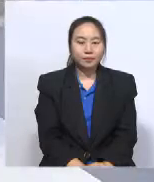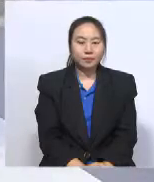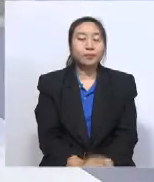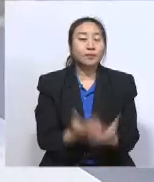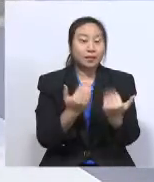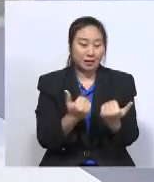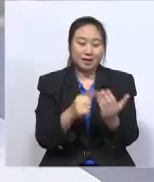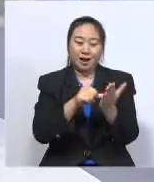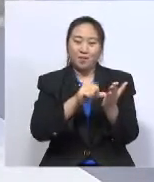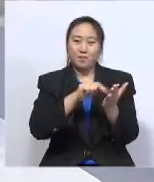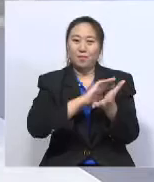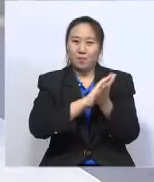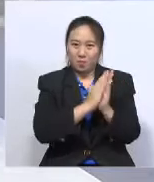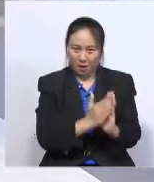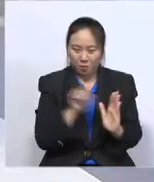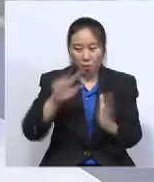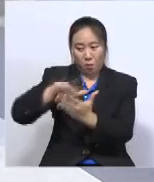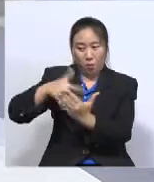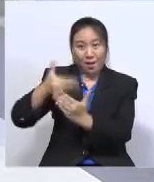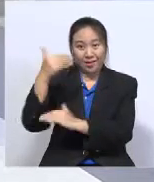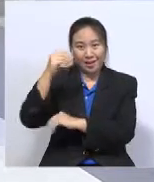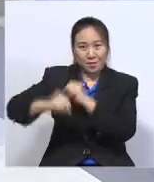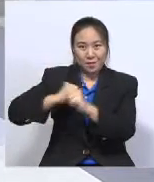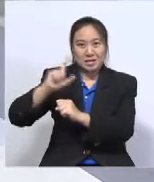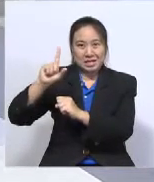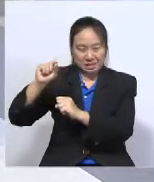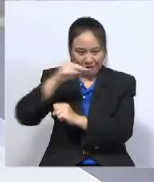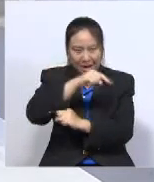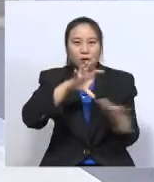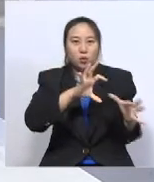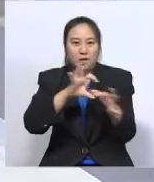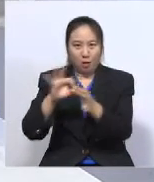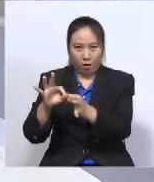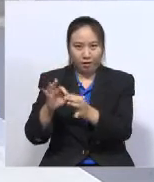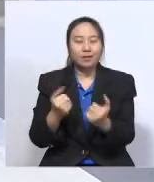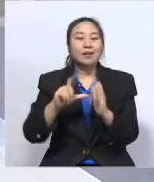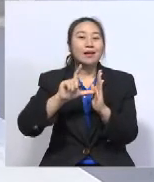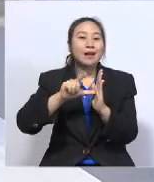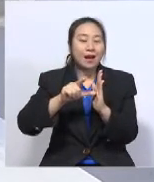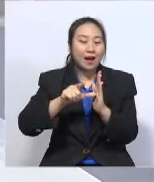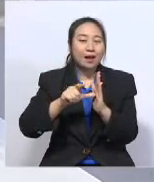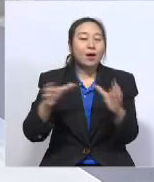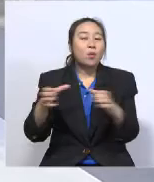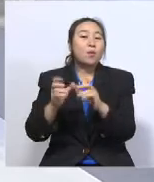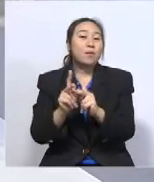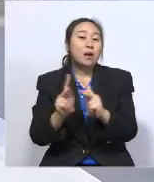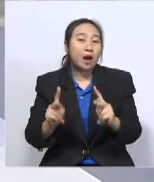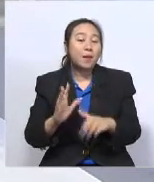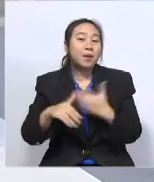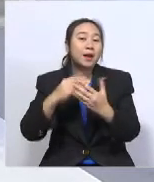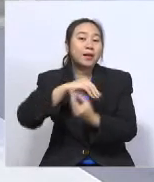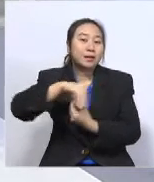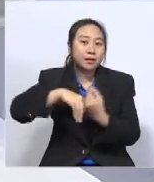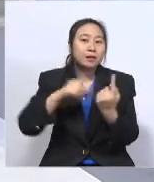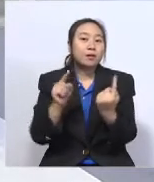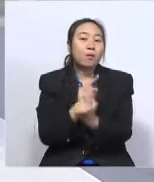และการปฏิรูปนี้ต้องสอดคล้องกับยุทธศาสตร์ชาติ20ปีอะไรด้วยนะฮะทางเลขาธิการสภาพัฒน์นะครับหรือว่าเลขาธิการคณะกรรมการการพัฒนาเศรษฐกิ